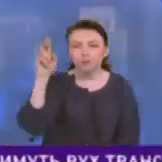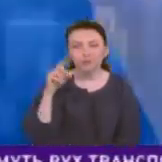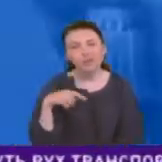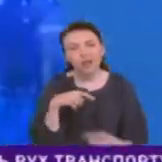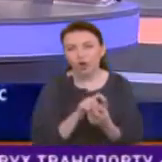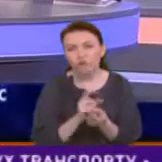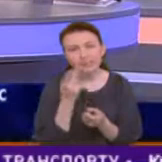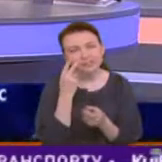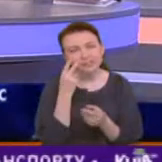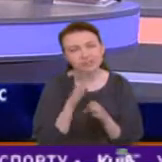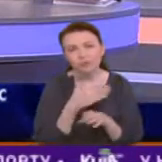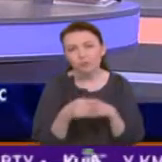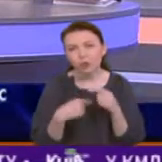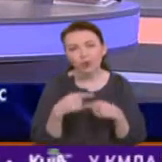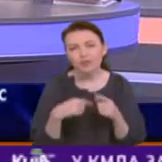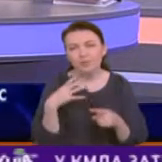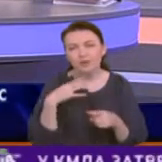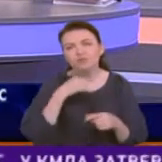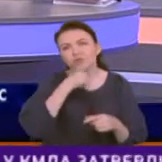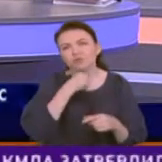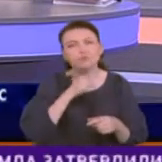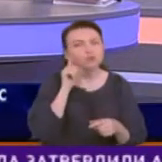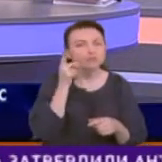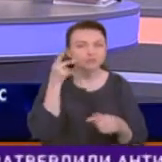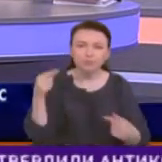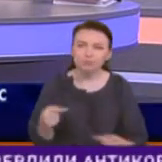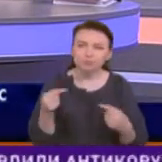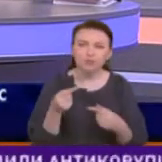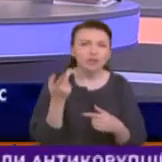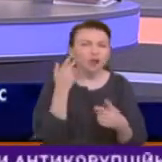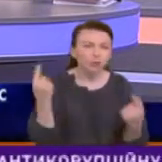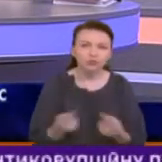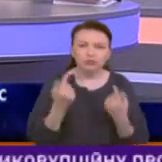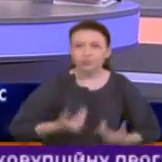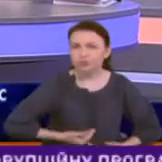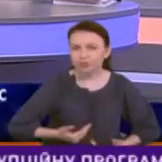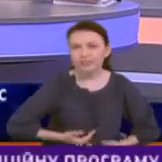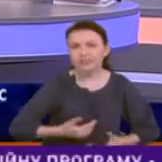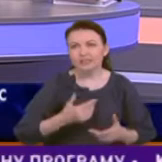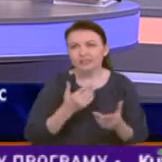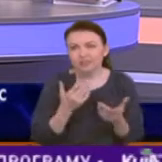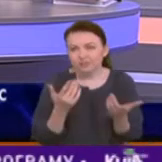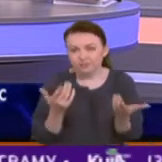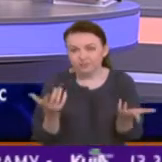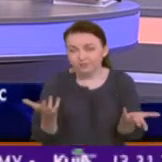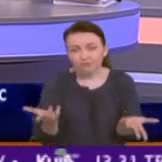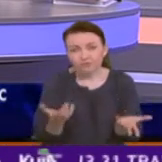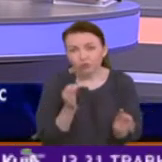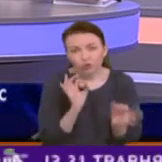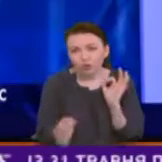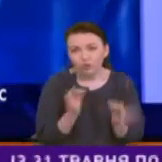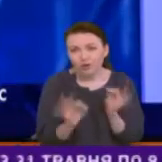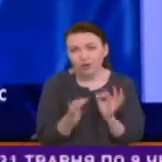конфлікти завжди між поколіннями були, і навіть в нашому звичайному житті, не між патріархами, батьки, між президентами. Да, воно абсолютно